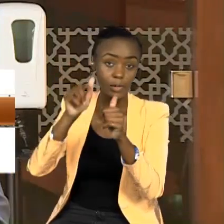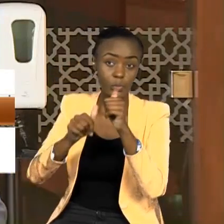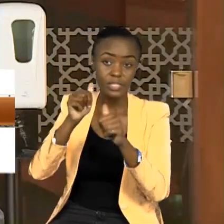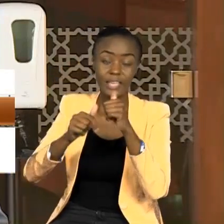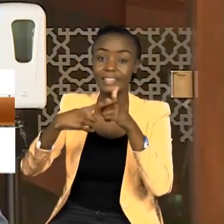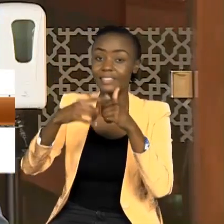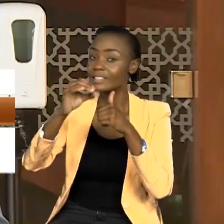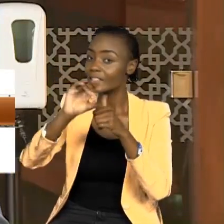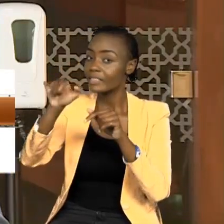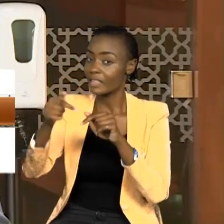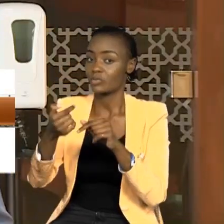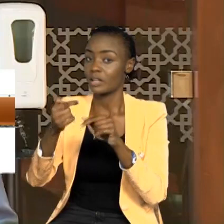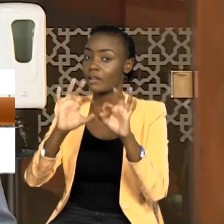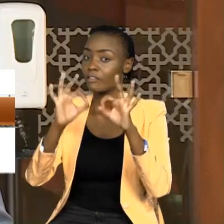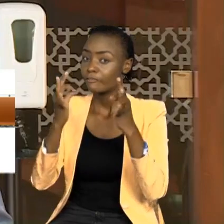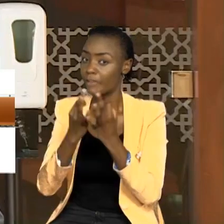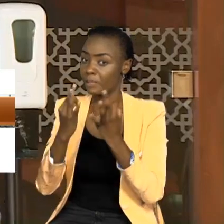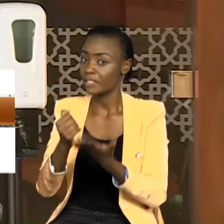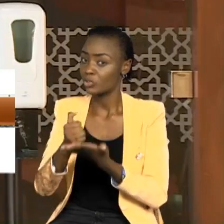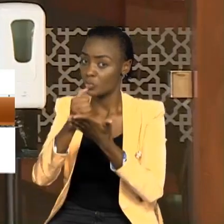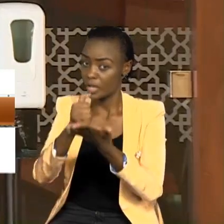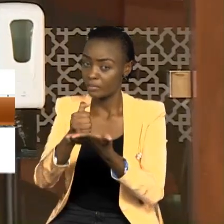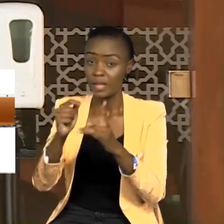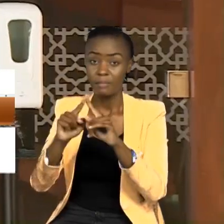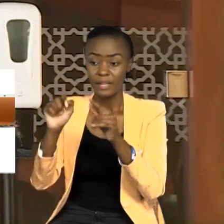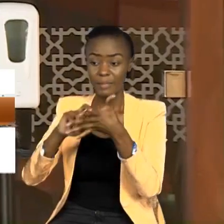zikihitaji msaada huu wa kifedha. Hii ikiwa ni takriban